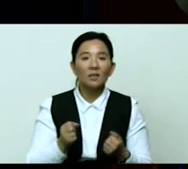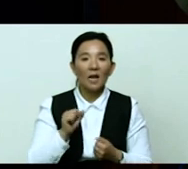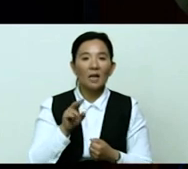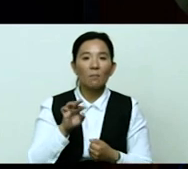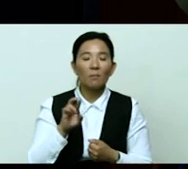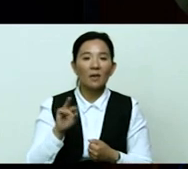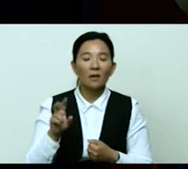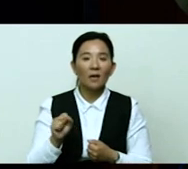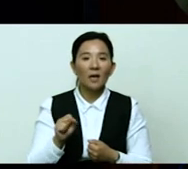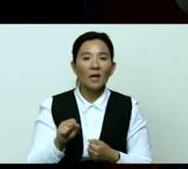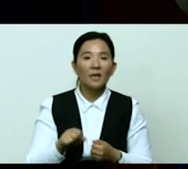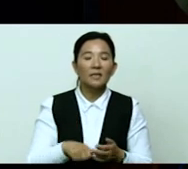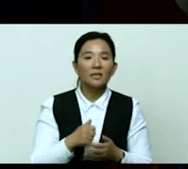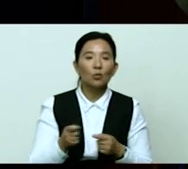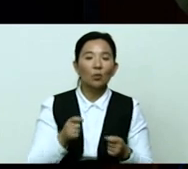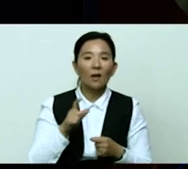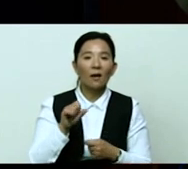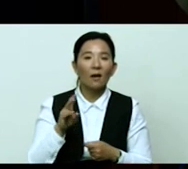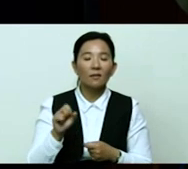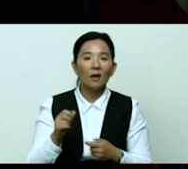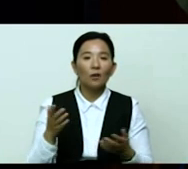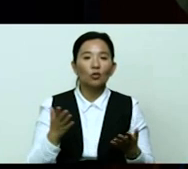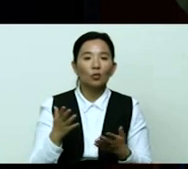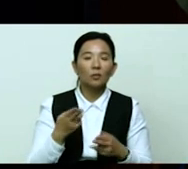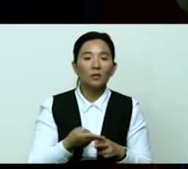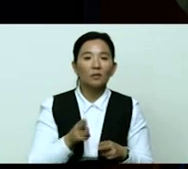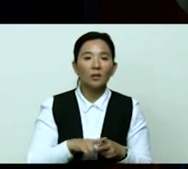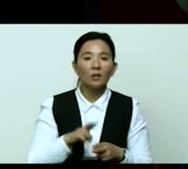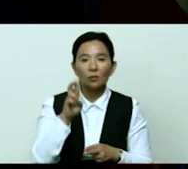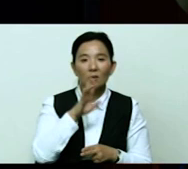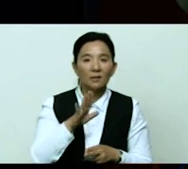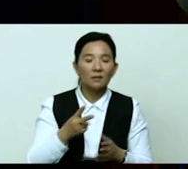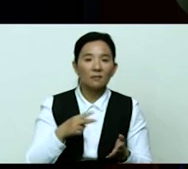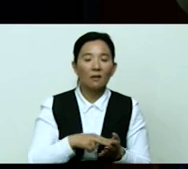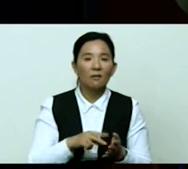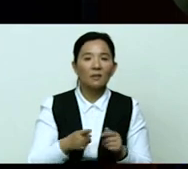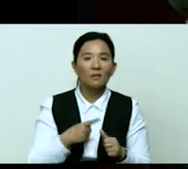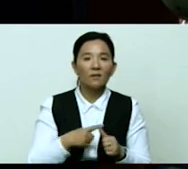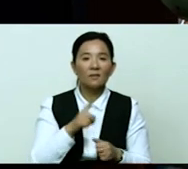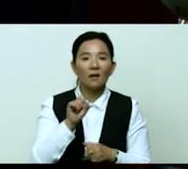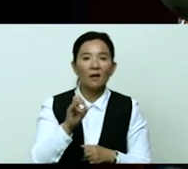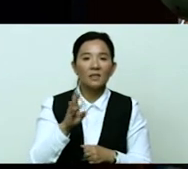Алимбеком титула хана, в связи с чем государство стало называться ханством.